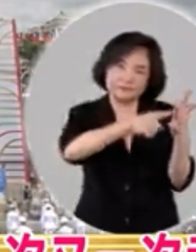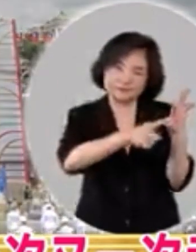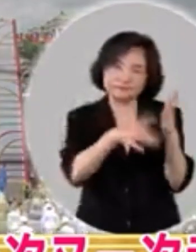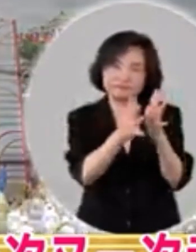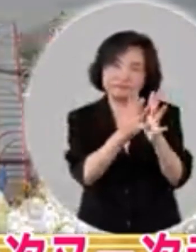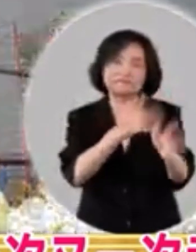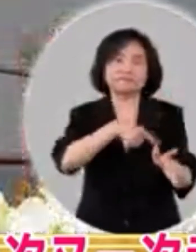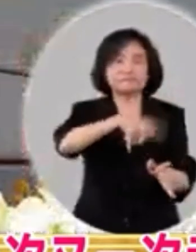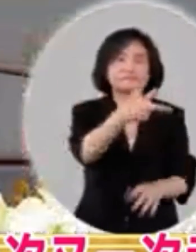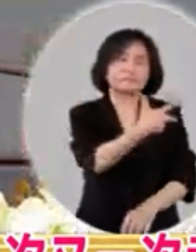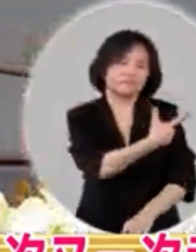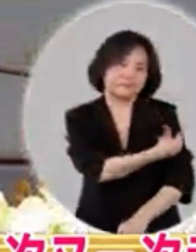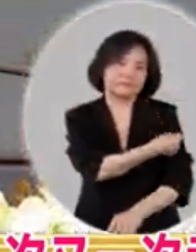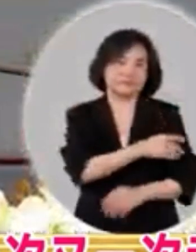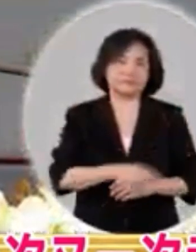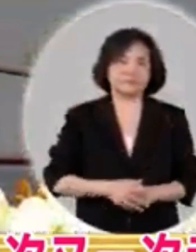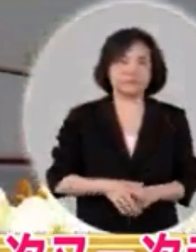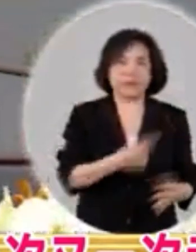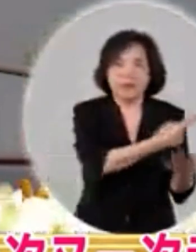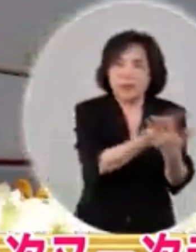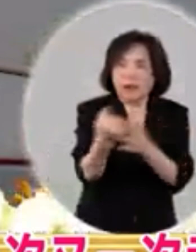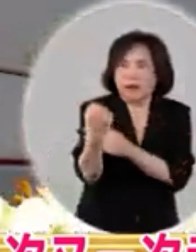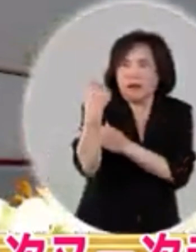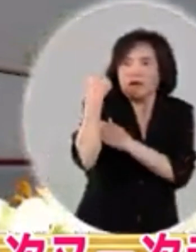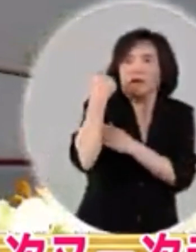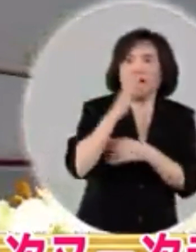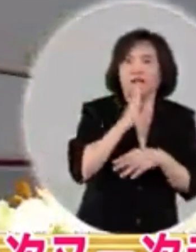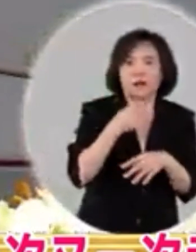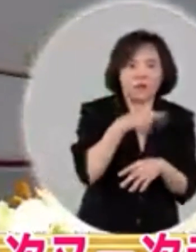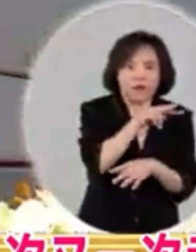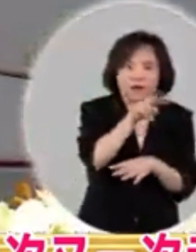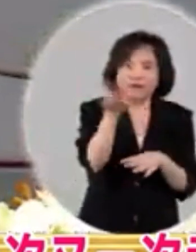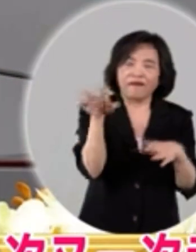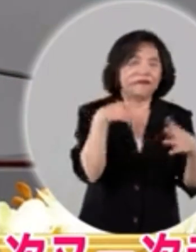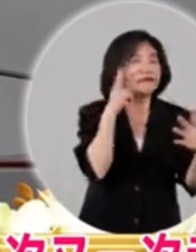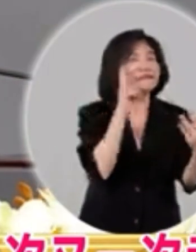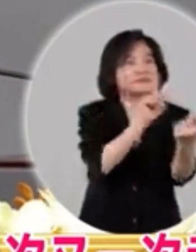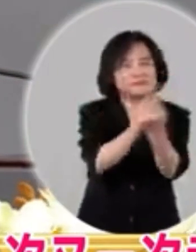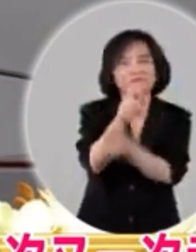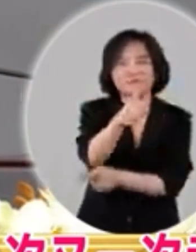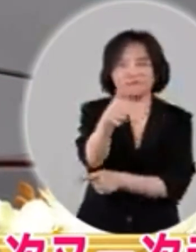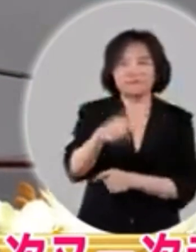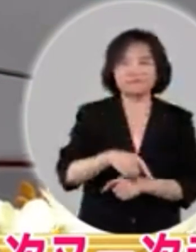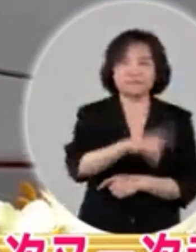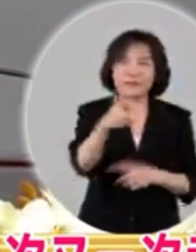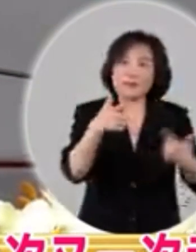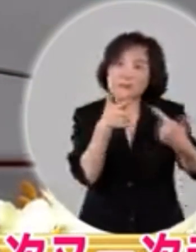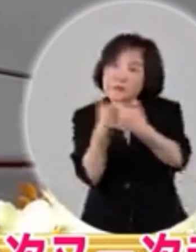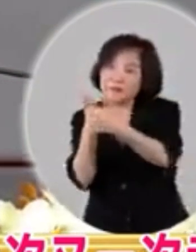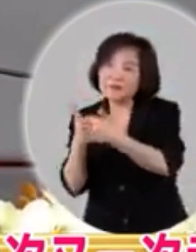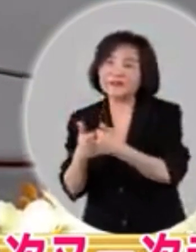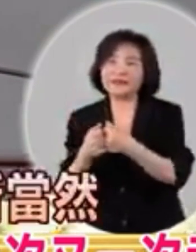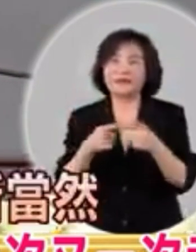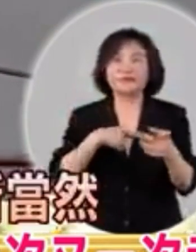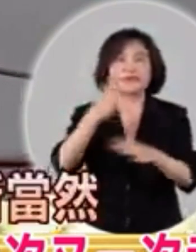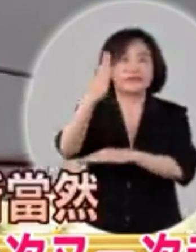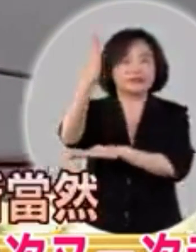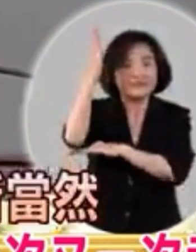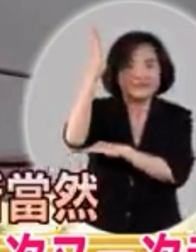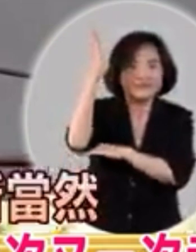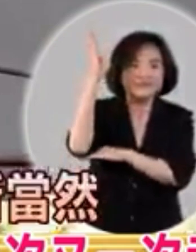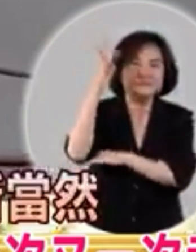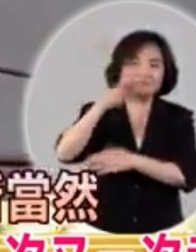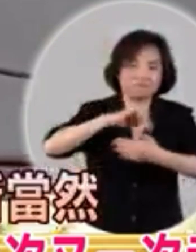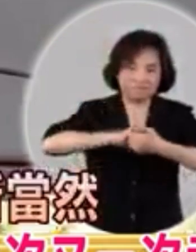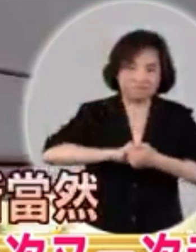种。大家的努力我很感谢，大家的配合政府也绝